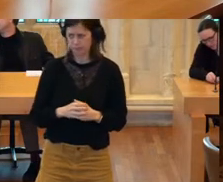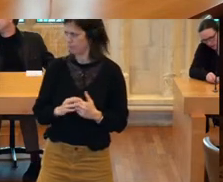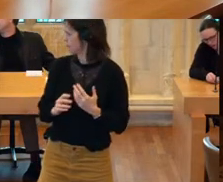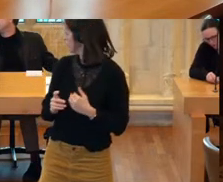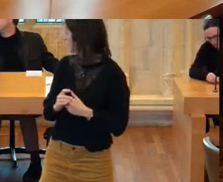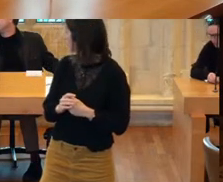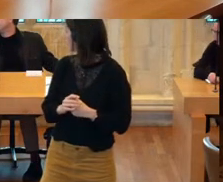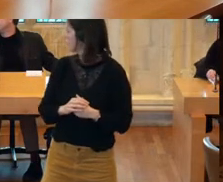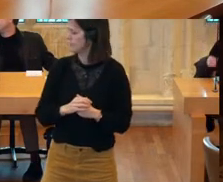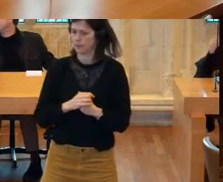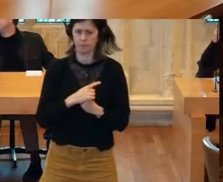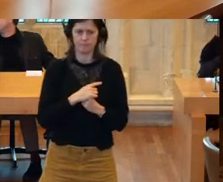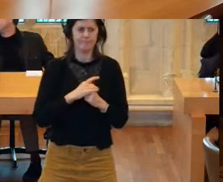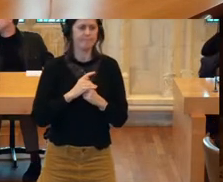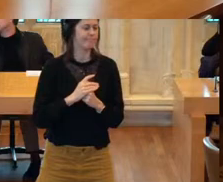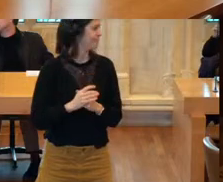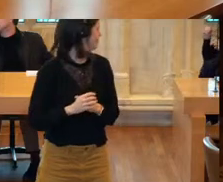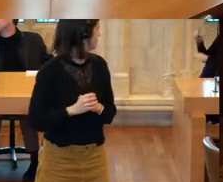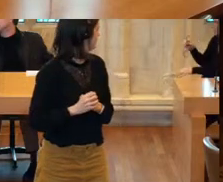Merci, M. le maire.